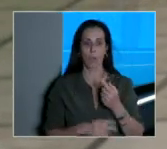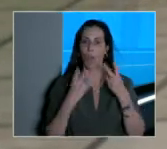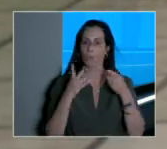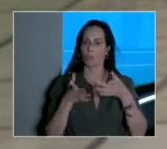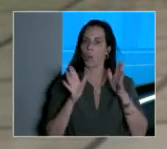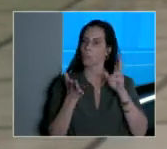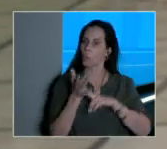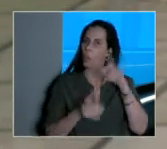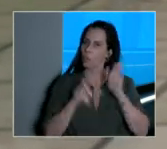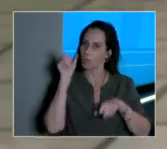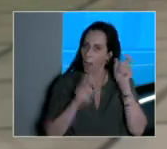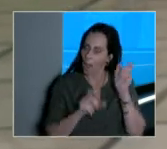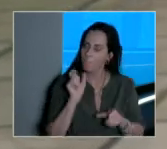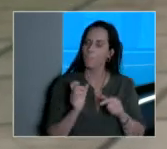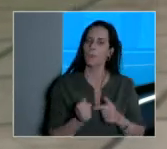להם מאוד זכויות אדם.